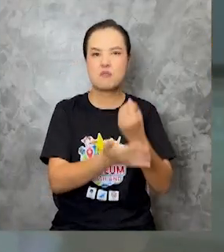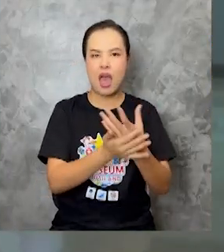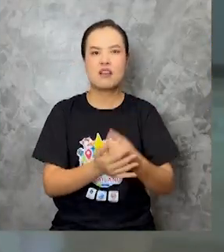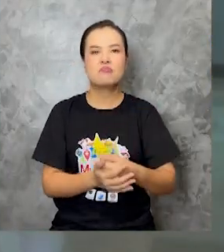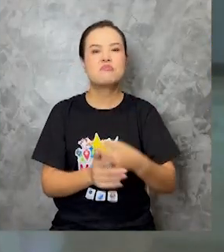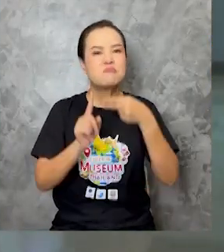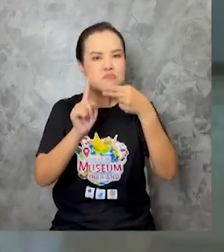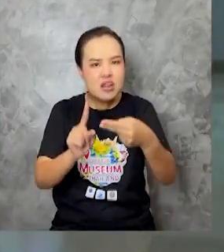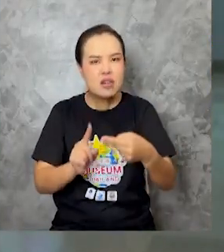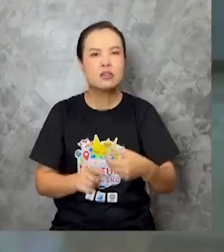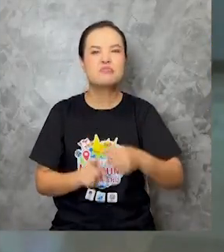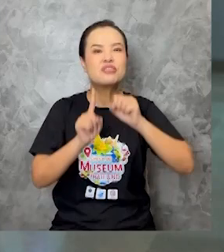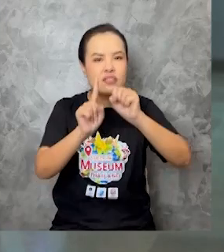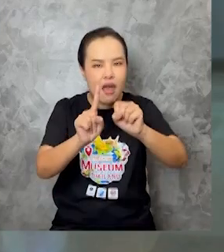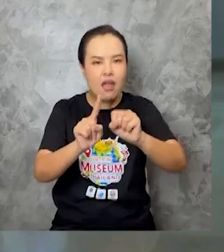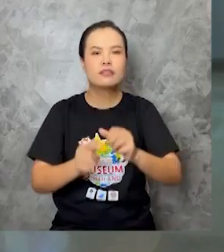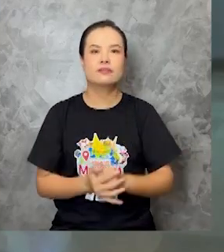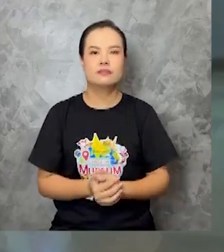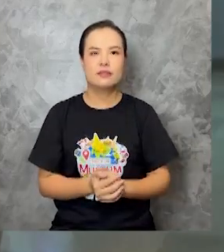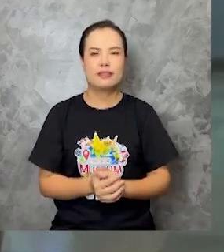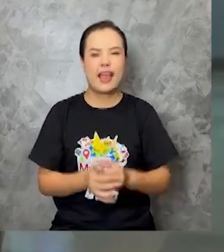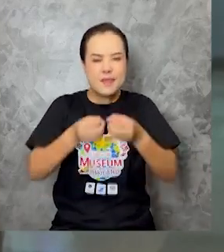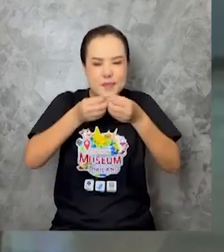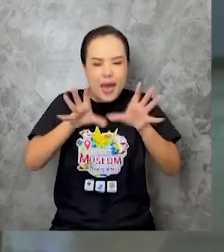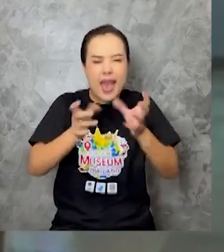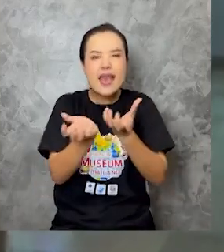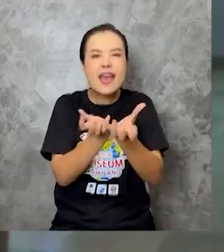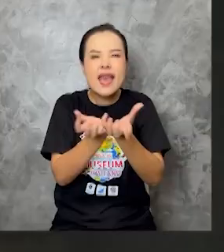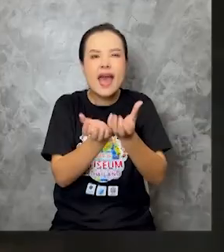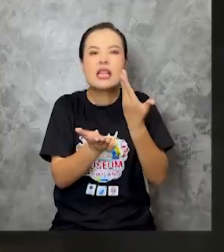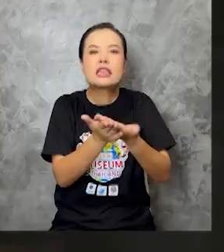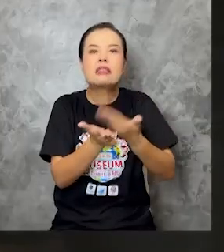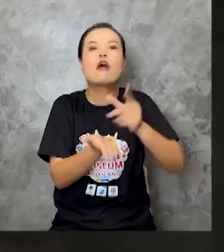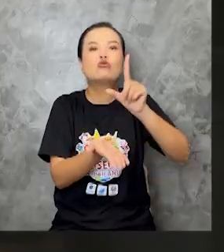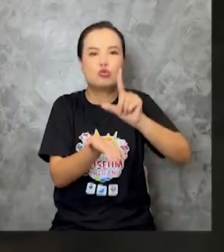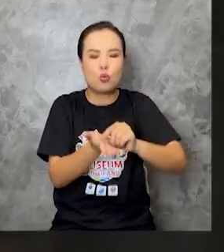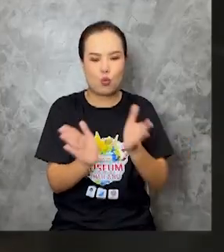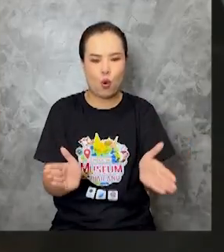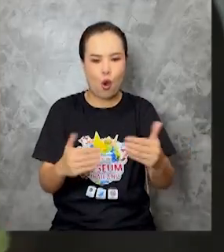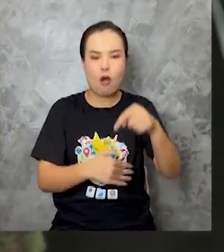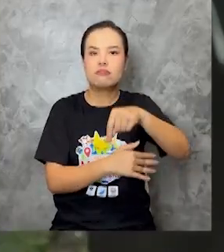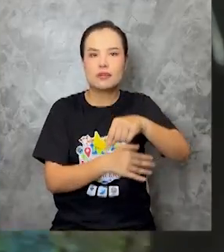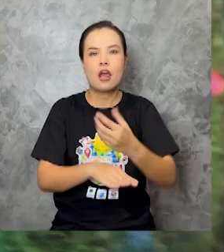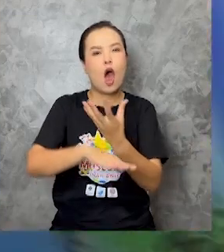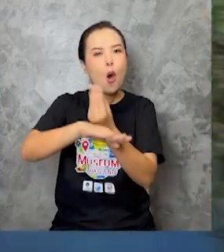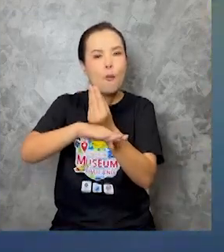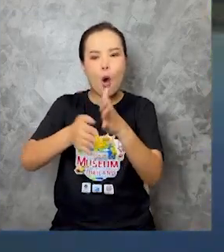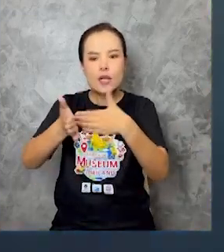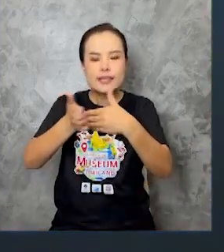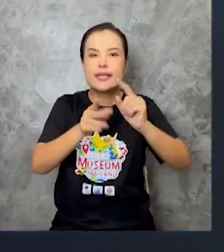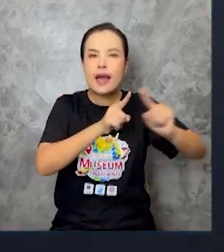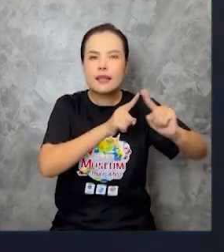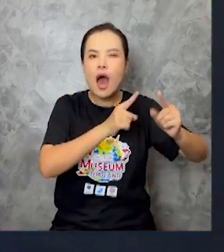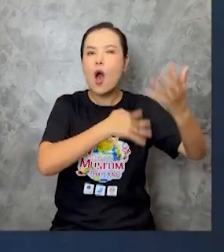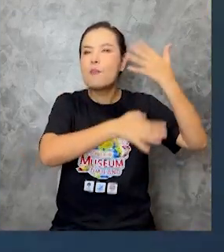หมื่นหรือเป็นแสนแต่ถ้ามันเนื้อแตกก็อาจจะราคาตกอันนี้มันจะเป็นห้องที่บอกว่าพลอยแต่ละชนิดมัน